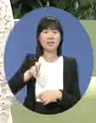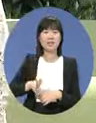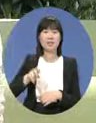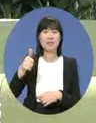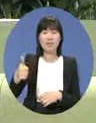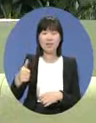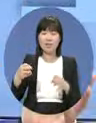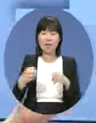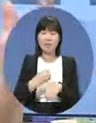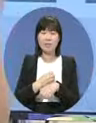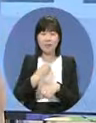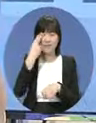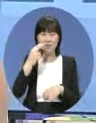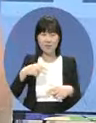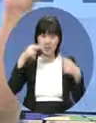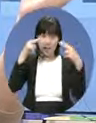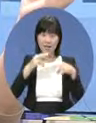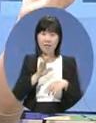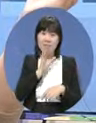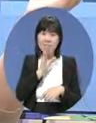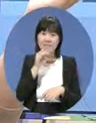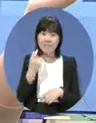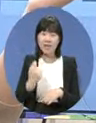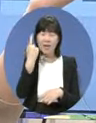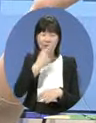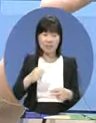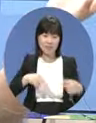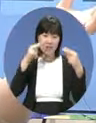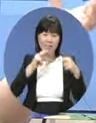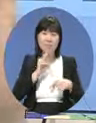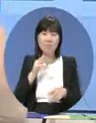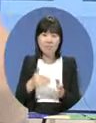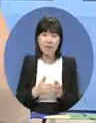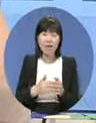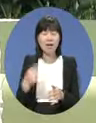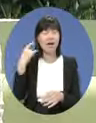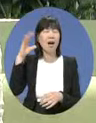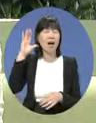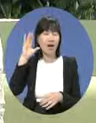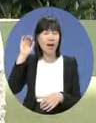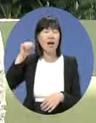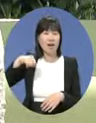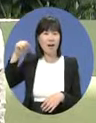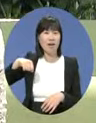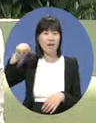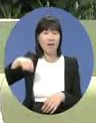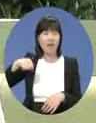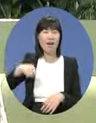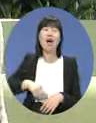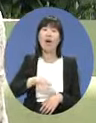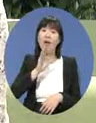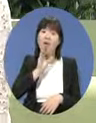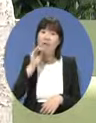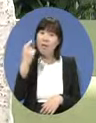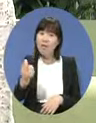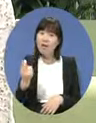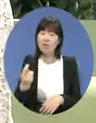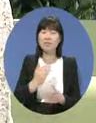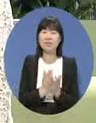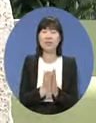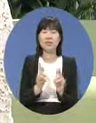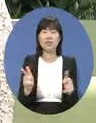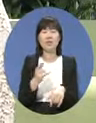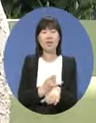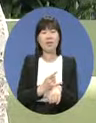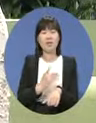씨하고 대화를 하려면 제가 이렇게 눈을 좀 잘 쳐다보고 그렇죠. 얼굴을 봐야죠. 네, 그리고 이야기하면 들어야죠. 아, 네. 네, 어머 그랬어? 뭐 이런 것들을